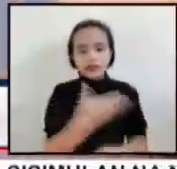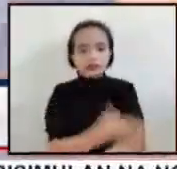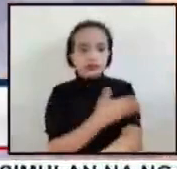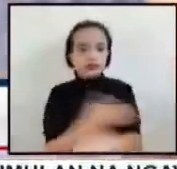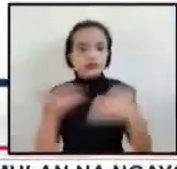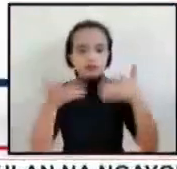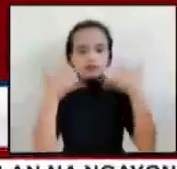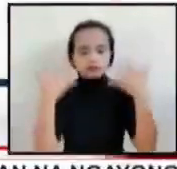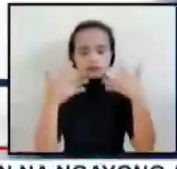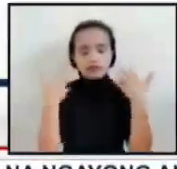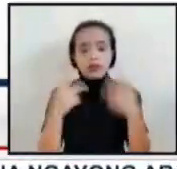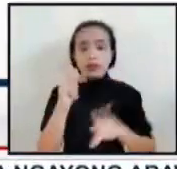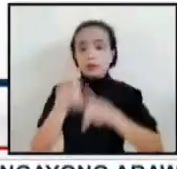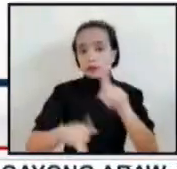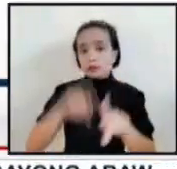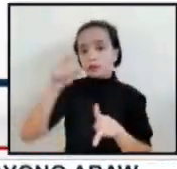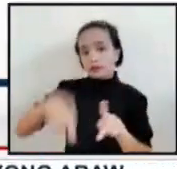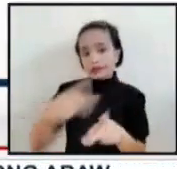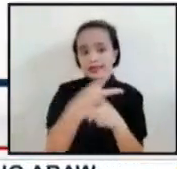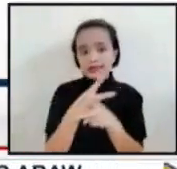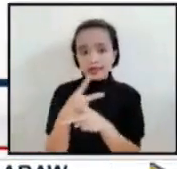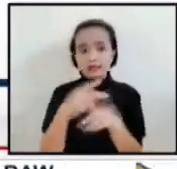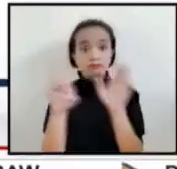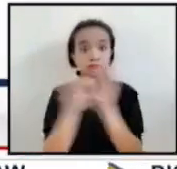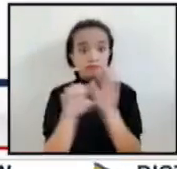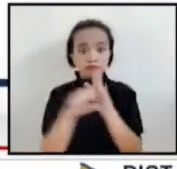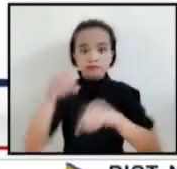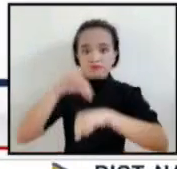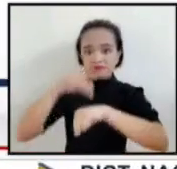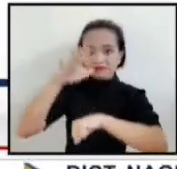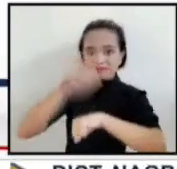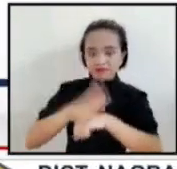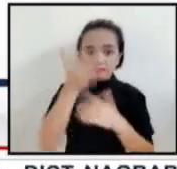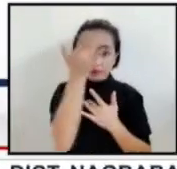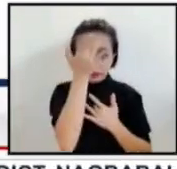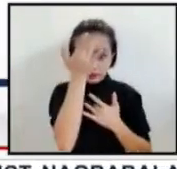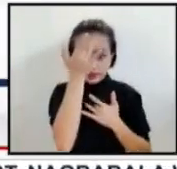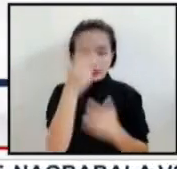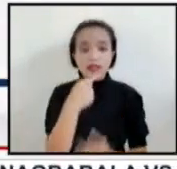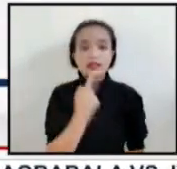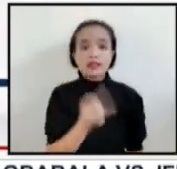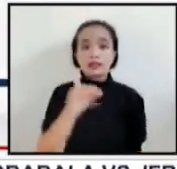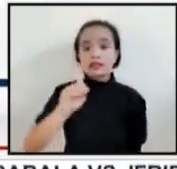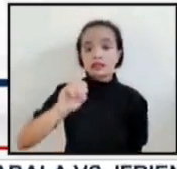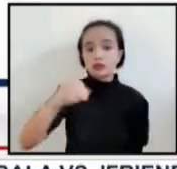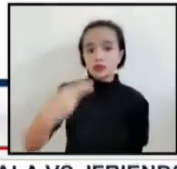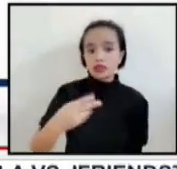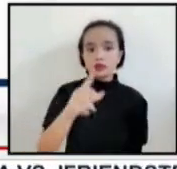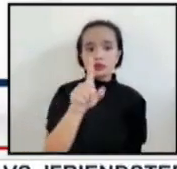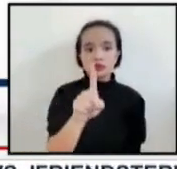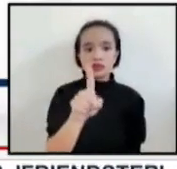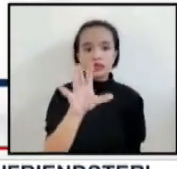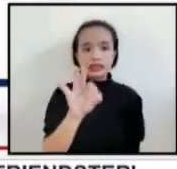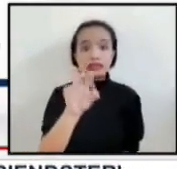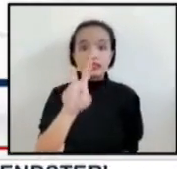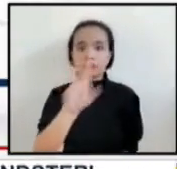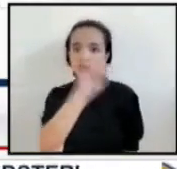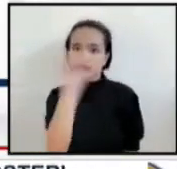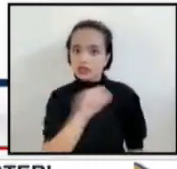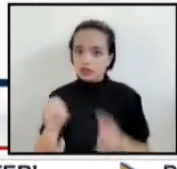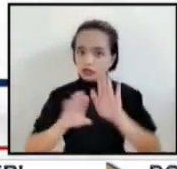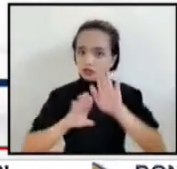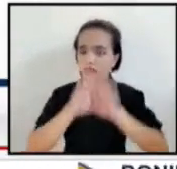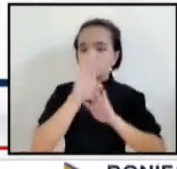sakit na laganap ngayon, gaya ng dengue, na batay sa datos ng DOH ay aabot sa 192% ang tinaas sa bilang ng kaso ngayong